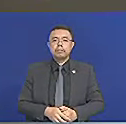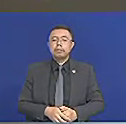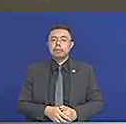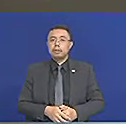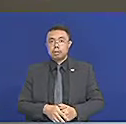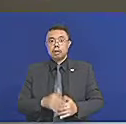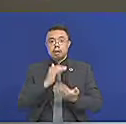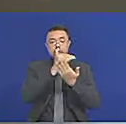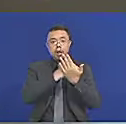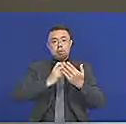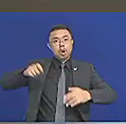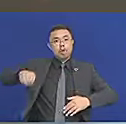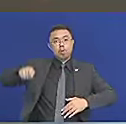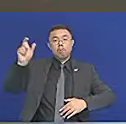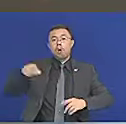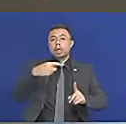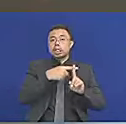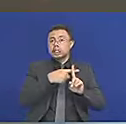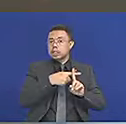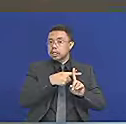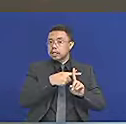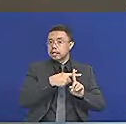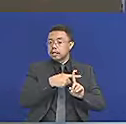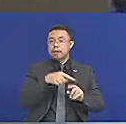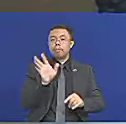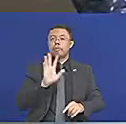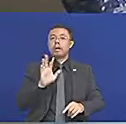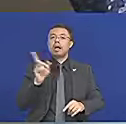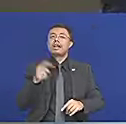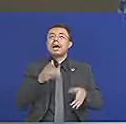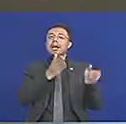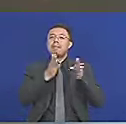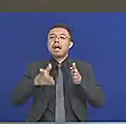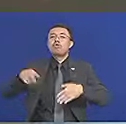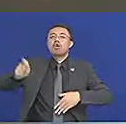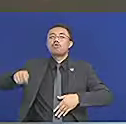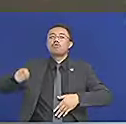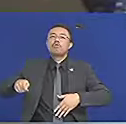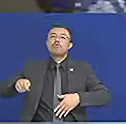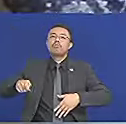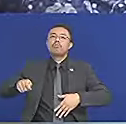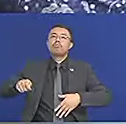Padahal tatanan hukum orang Kristen itu bukan hanya tatanan hukum yang